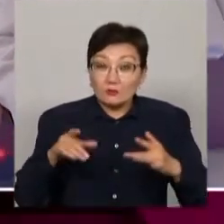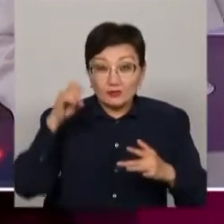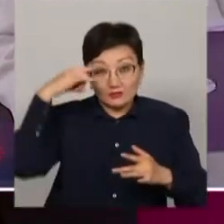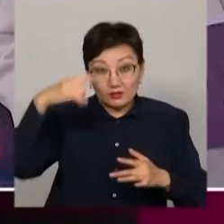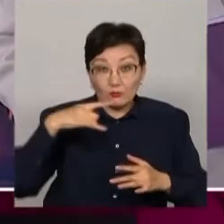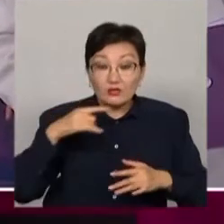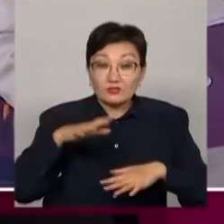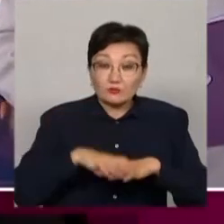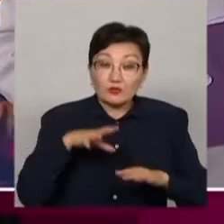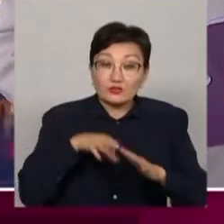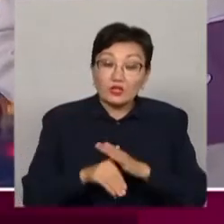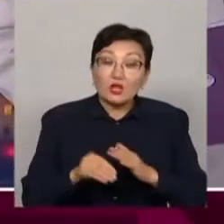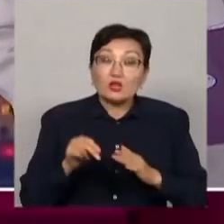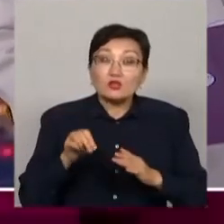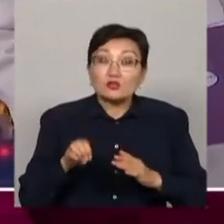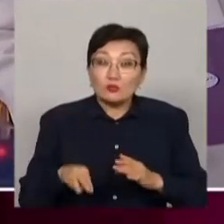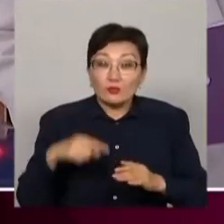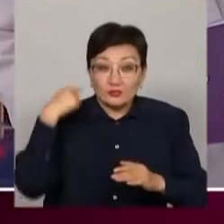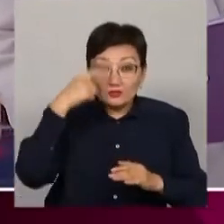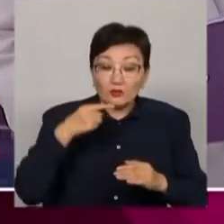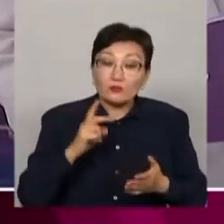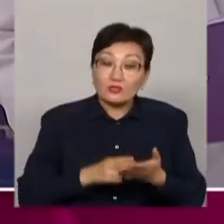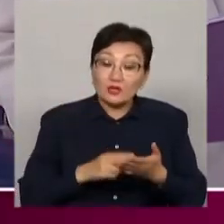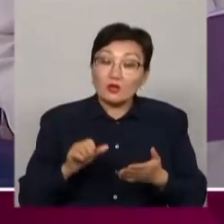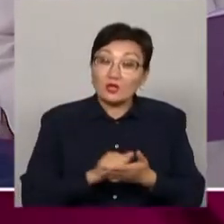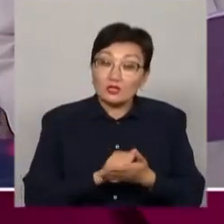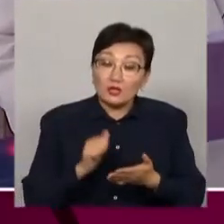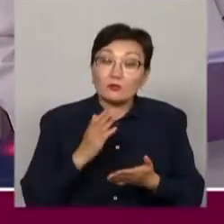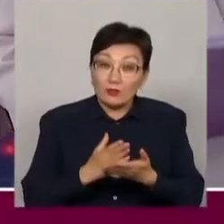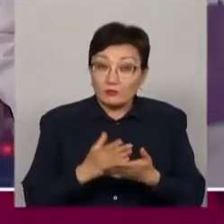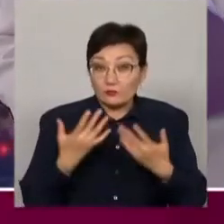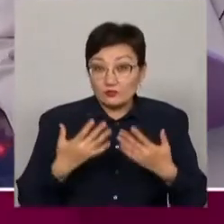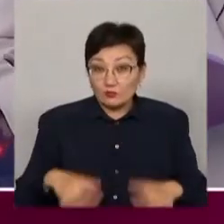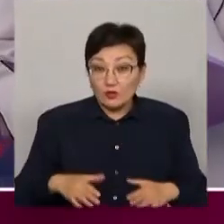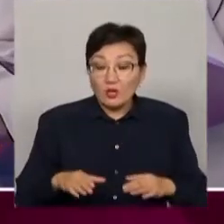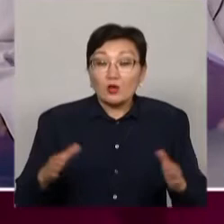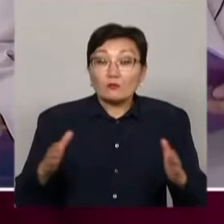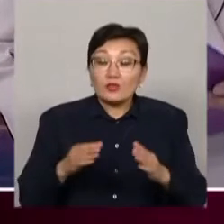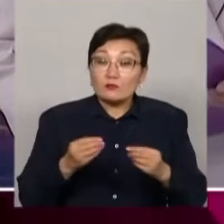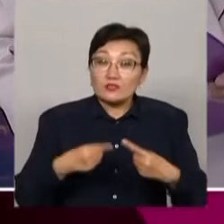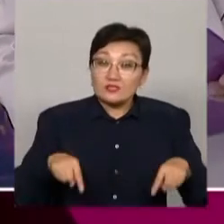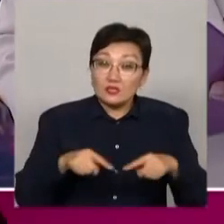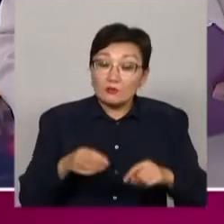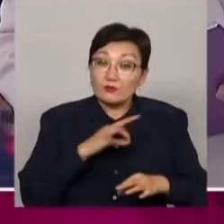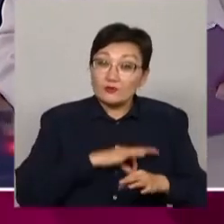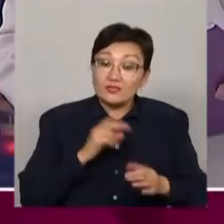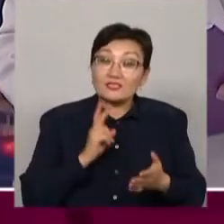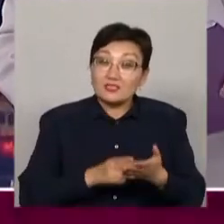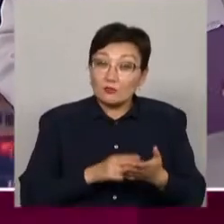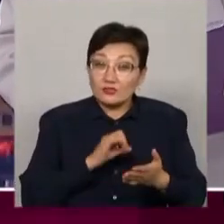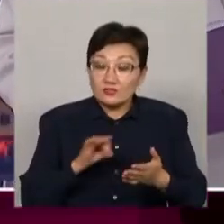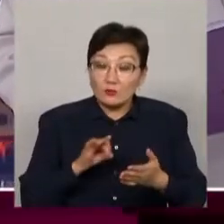қазақстандық банктердің біріндегі шот пен жеке басын куәландыратын құжат болса болғаны. Демек, микроқаржылық ұйымдар кірісті ресми растауды